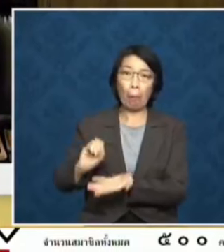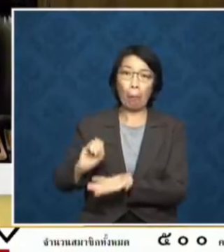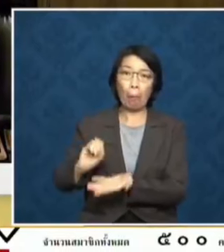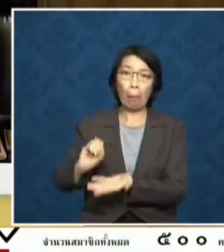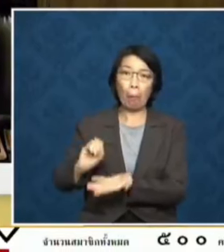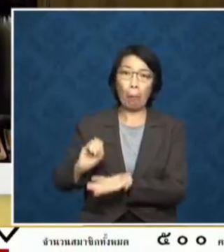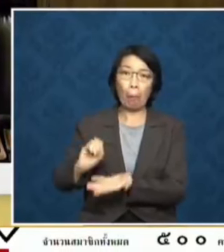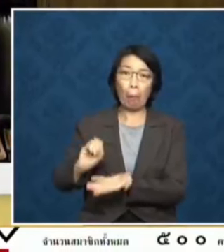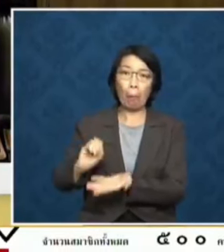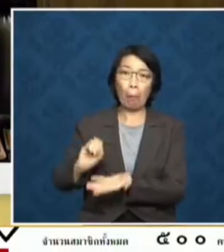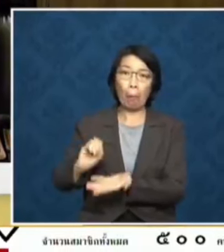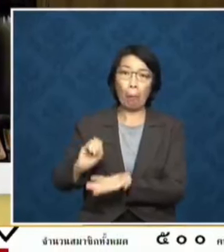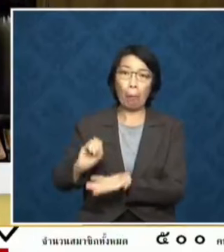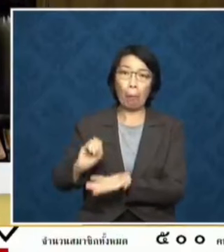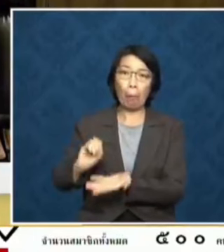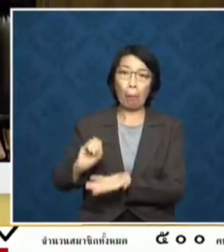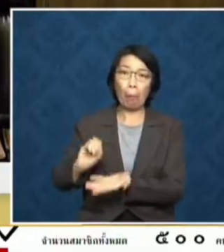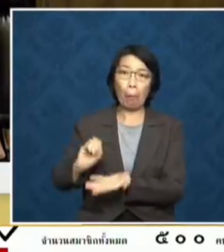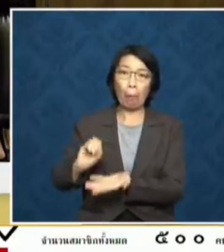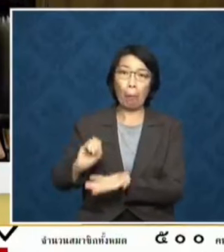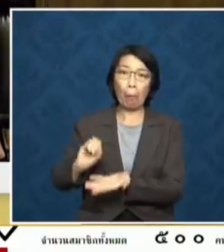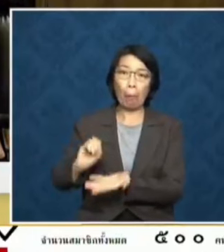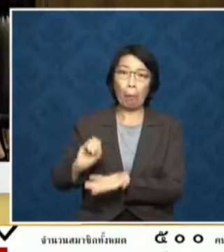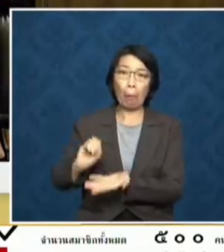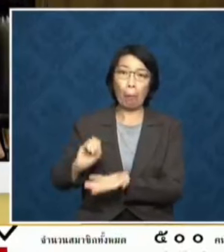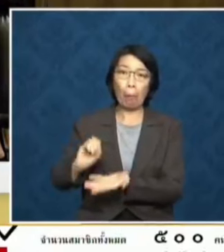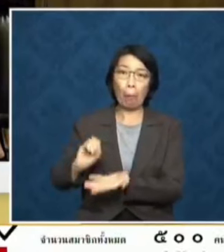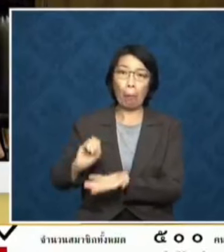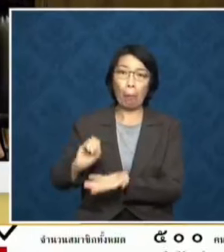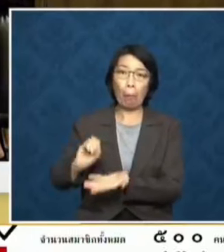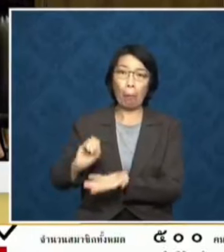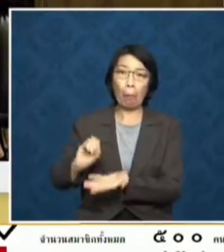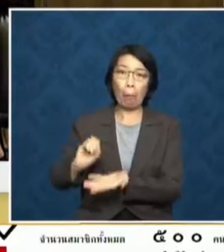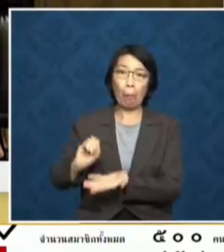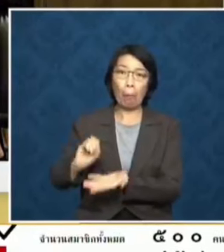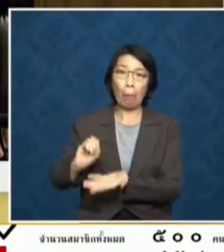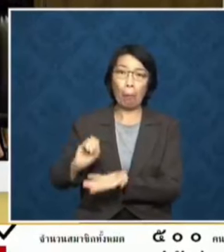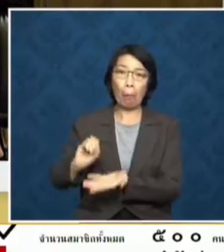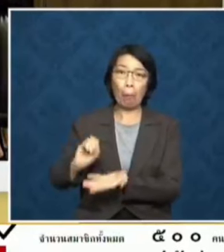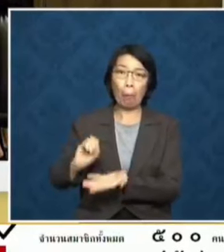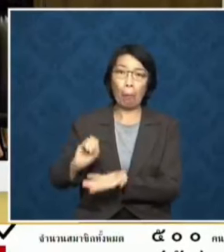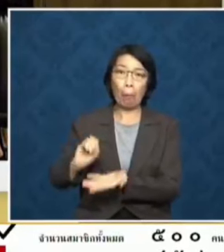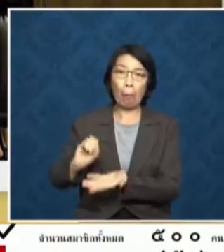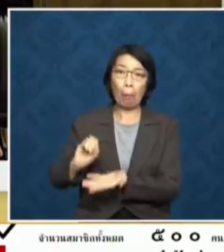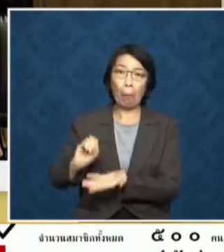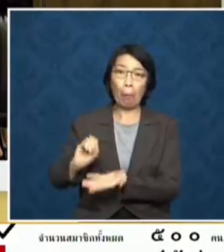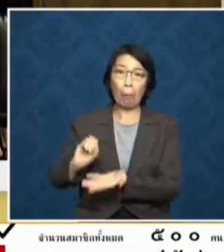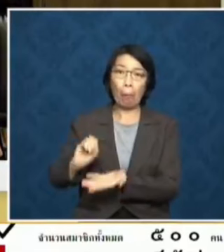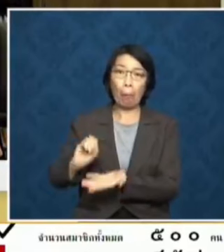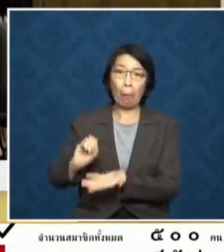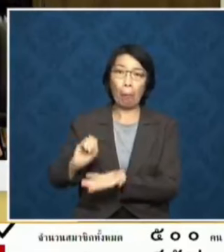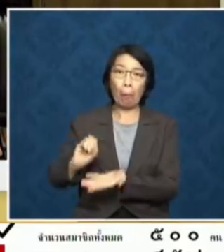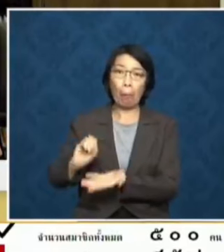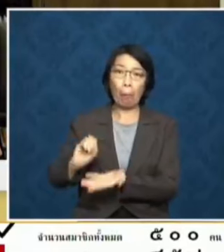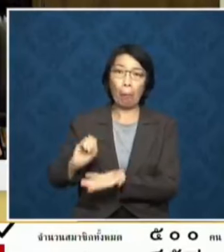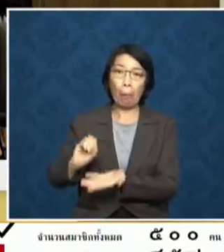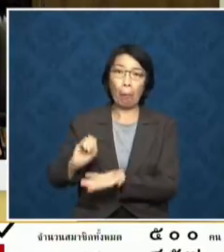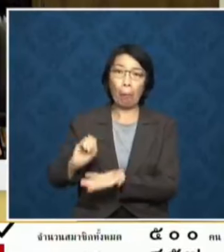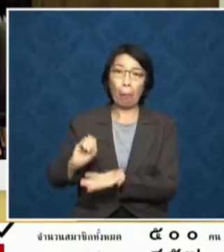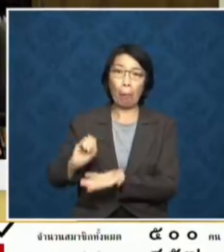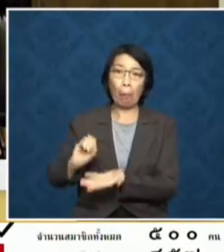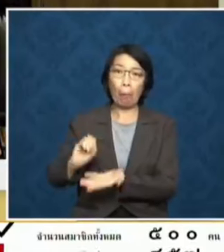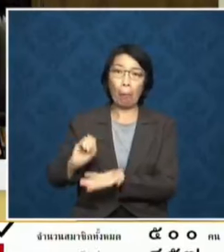พประชาชนตาดำๆที่เป็นเจ้าของเงินภาษีเป็นเจ้าของอธิปไตยของประเทศไม่เคยรู้ครับว่าธุร